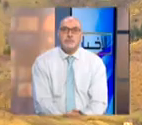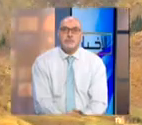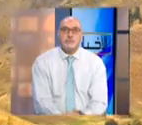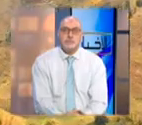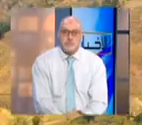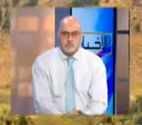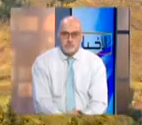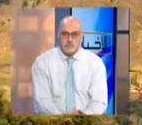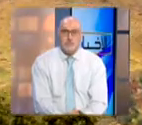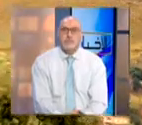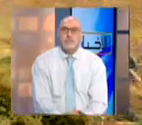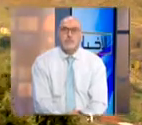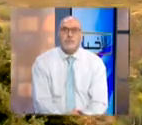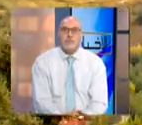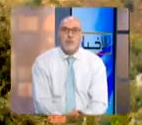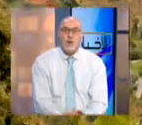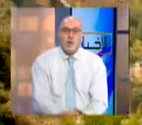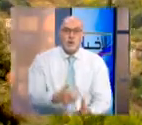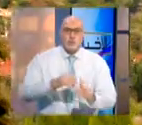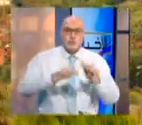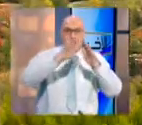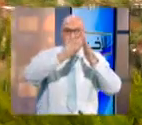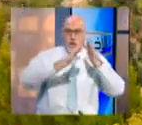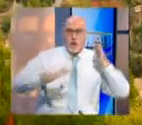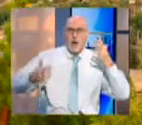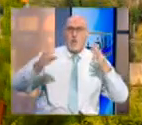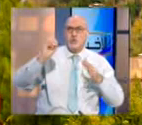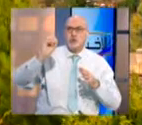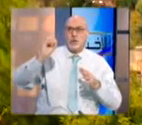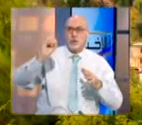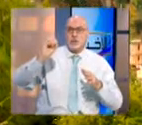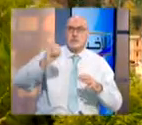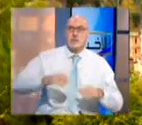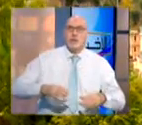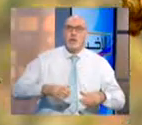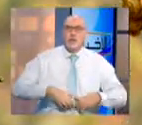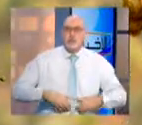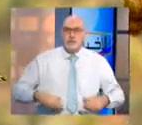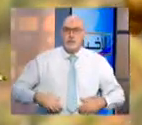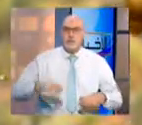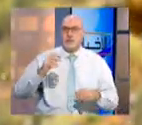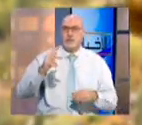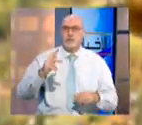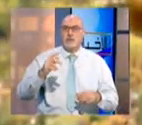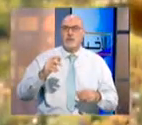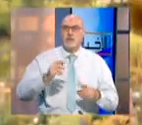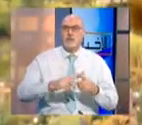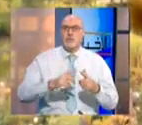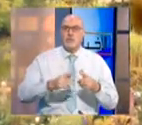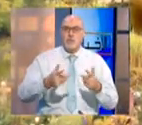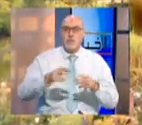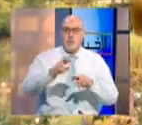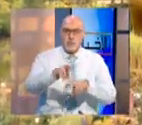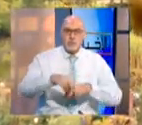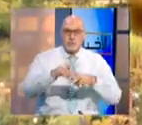تحت إحدى قمم الونشريس تقع بلدية بوقايد، في منطقة يغلب عليها الطابع